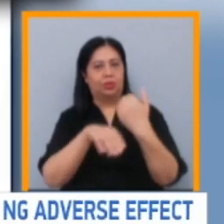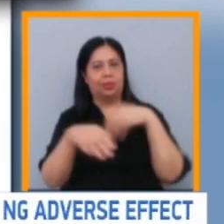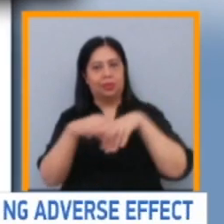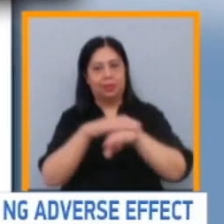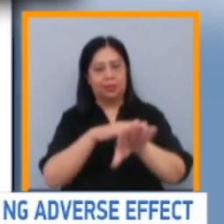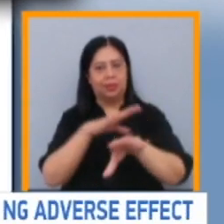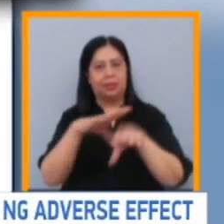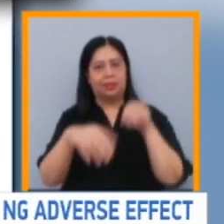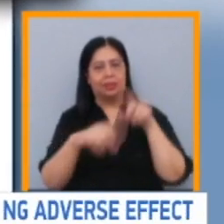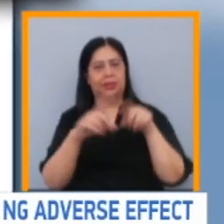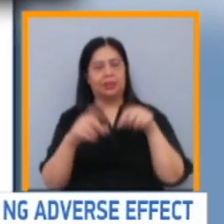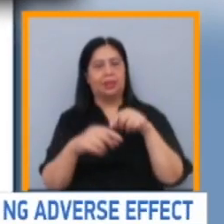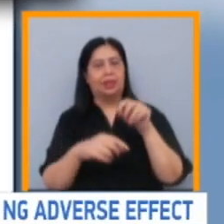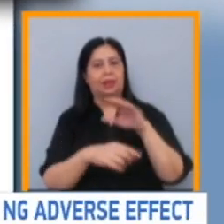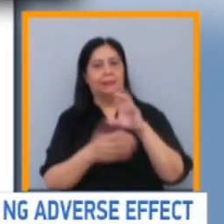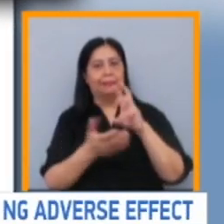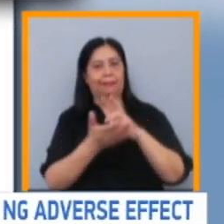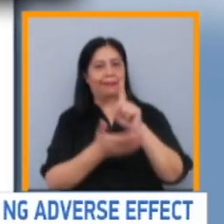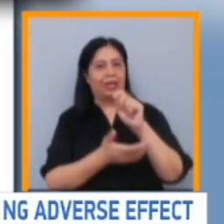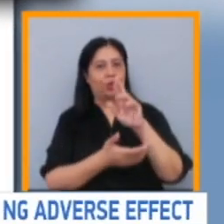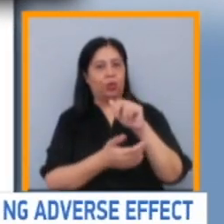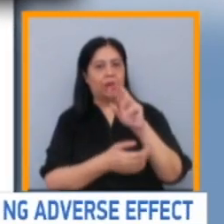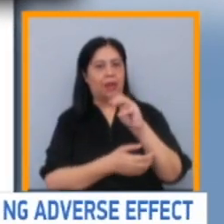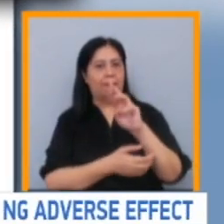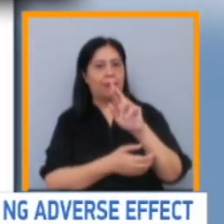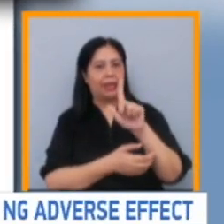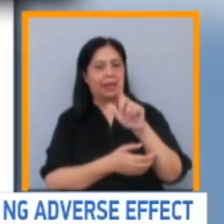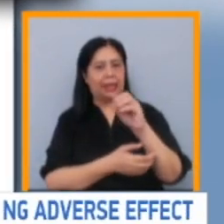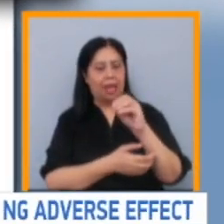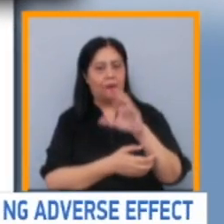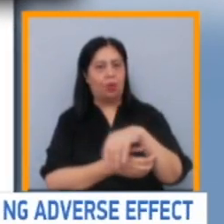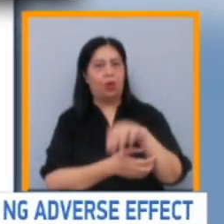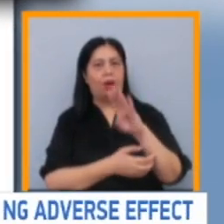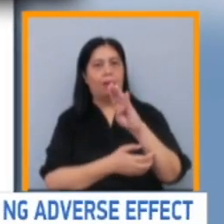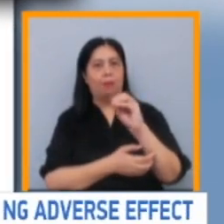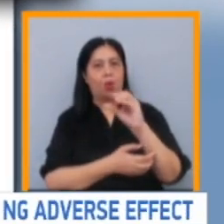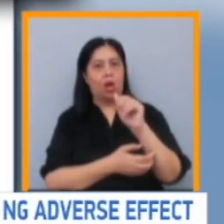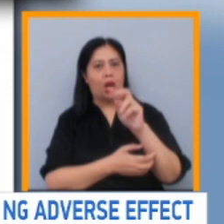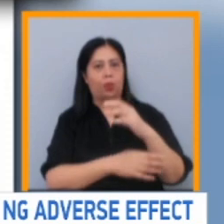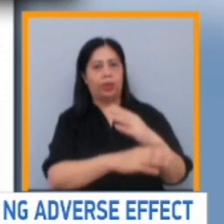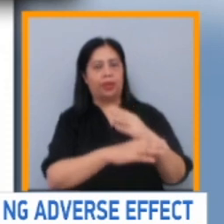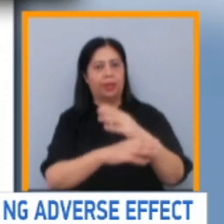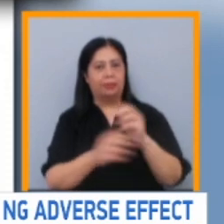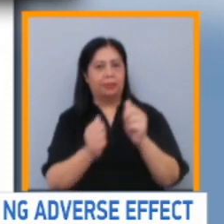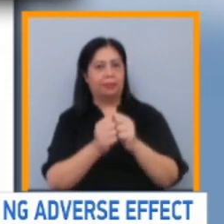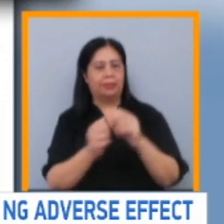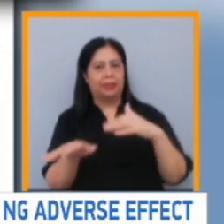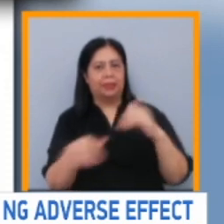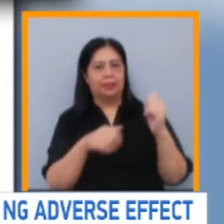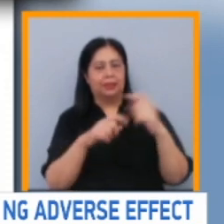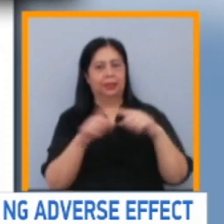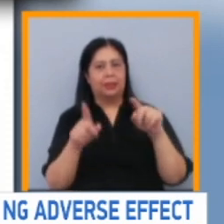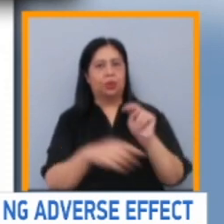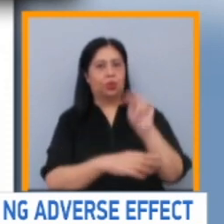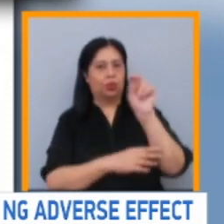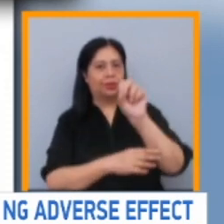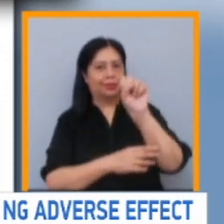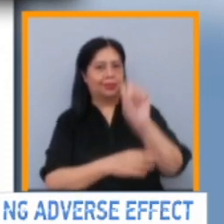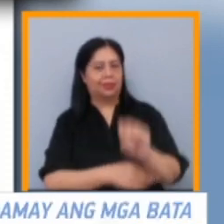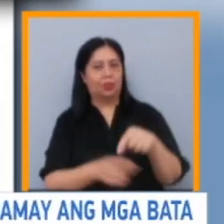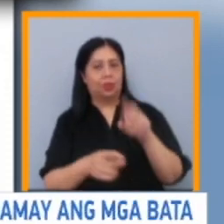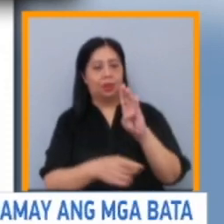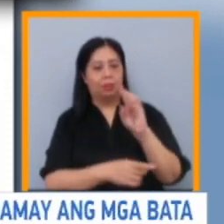Victoria, Marilao at Bukawe Barrier. Pati na rin ang exits sa north at southbound sa Bukawe